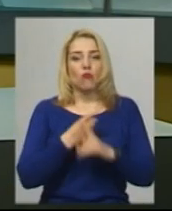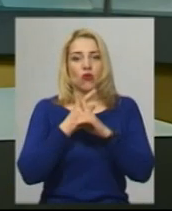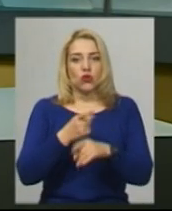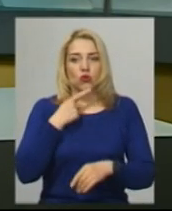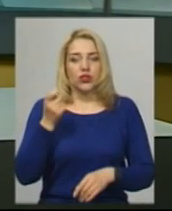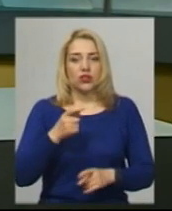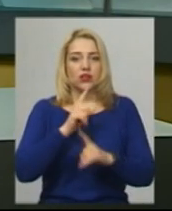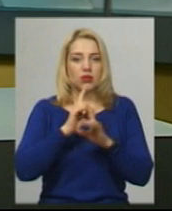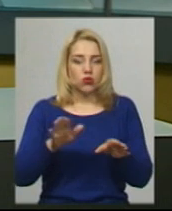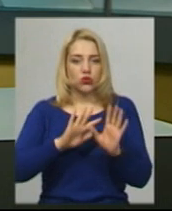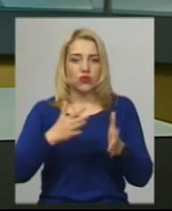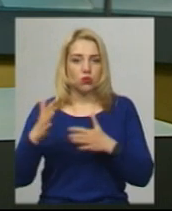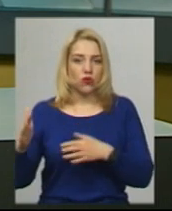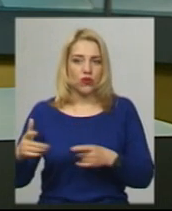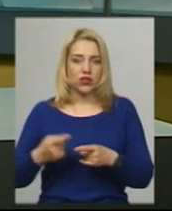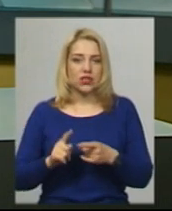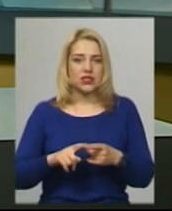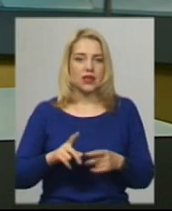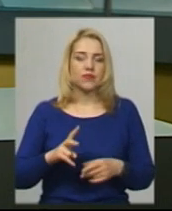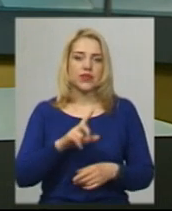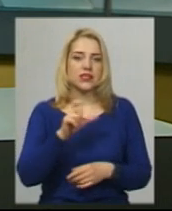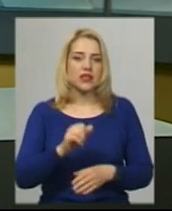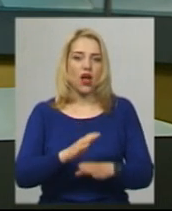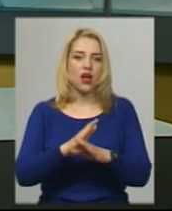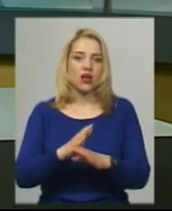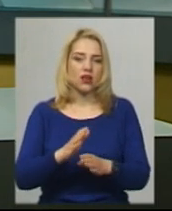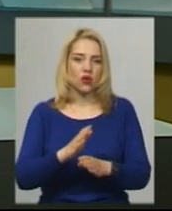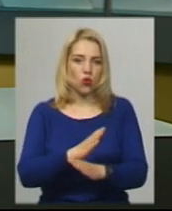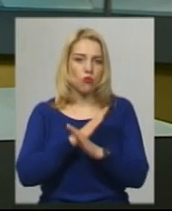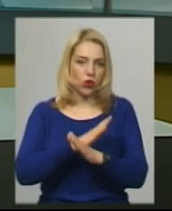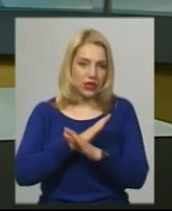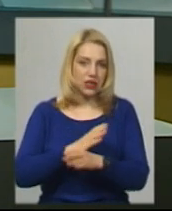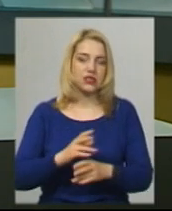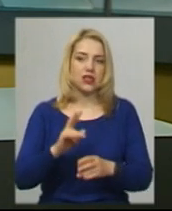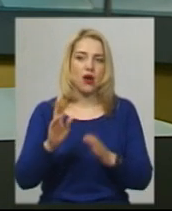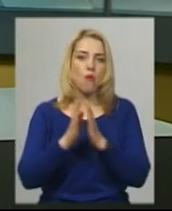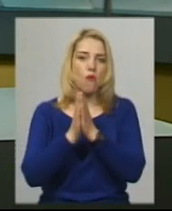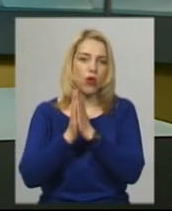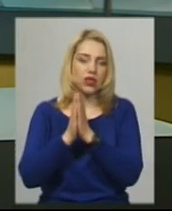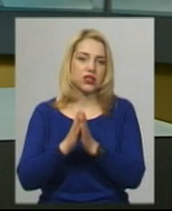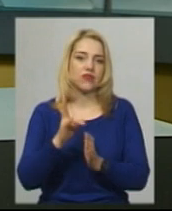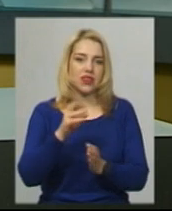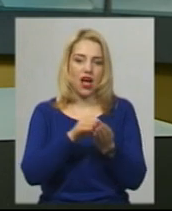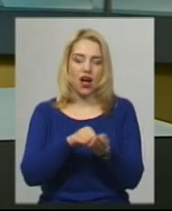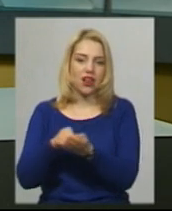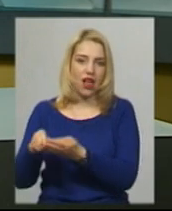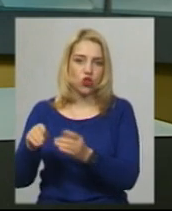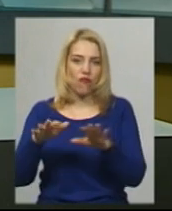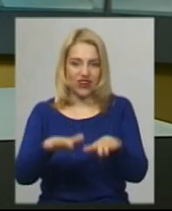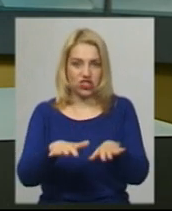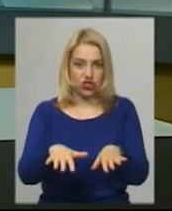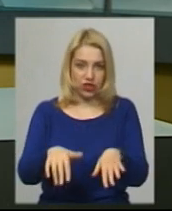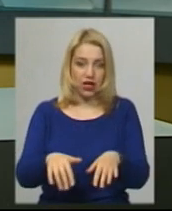будуть відбуватися заупокійні молитви на кладовищах. Про це Суспільному каже голова Духовної ради міста